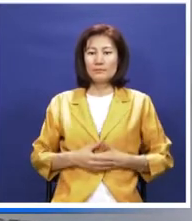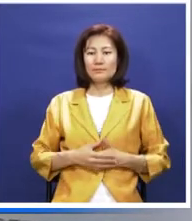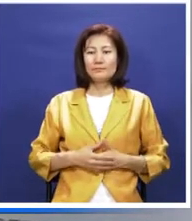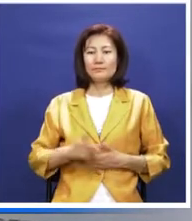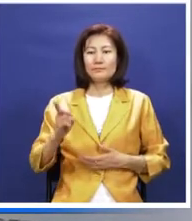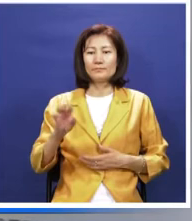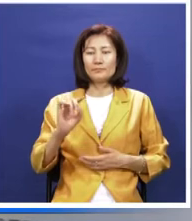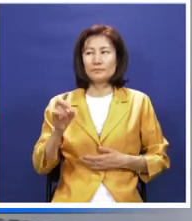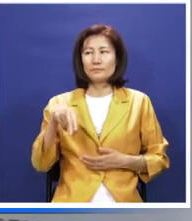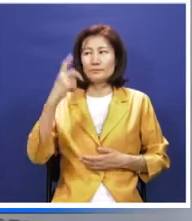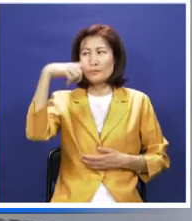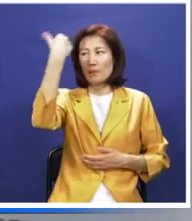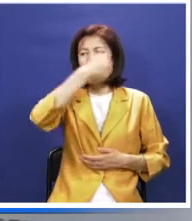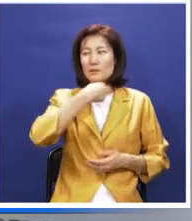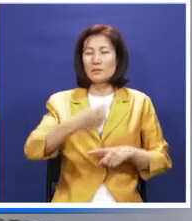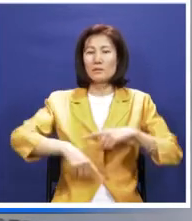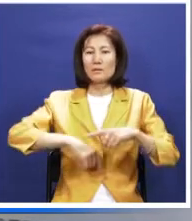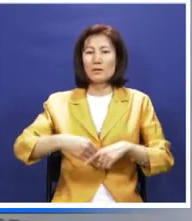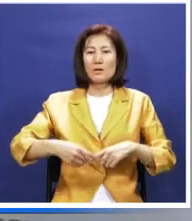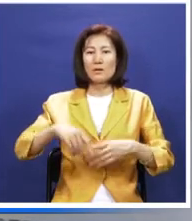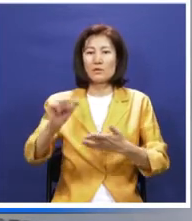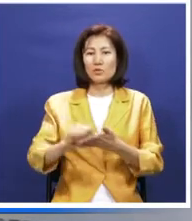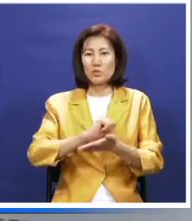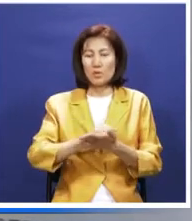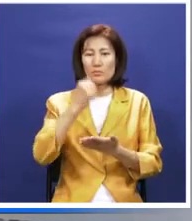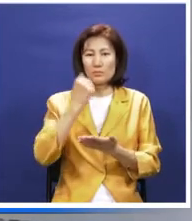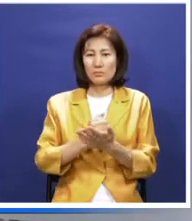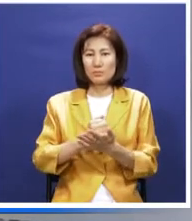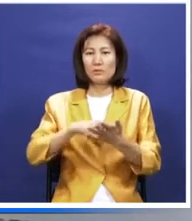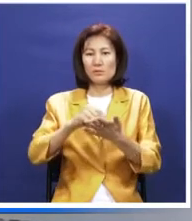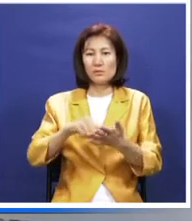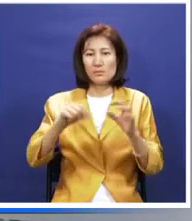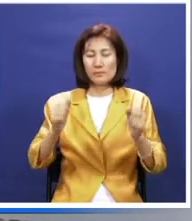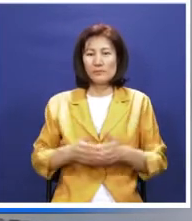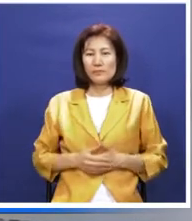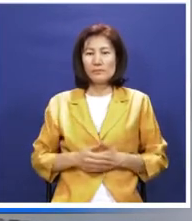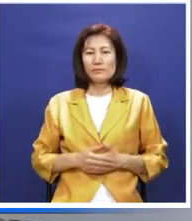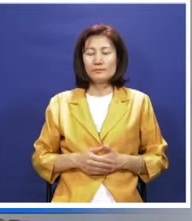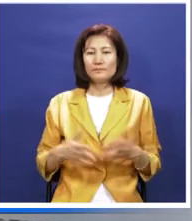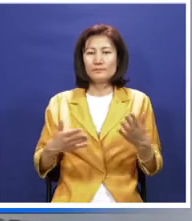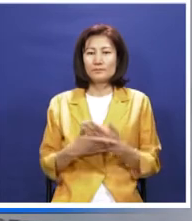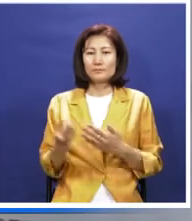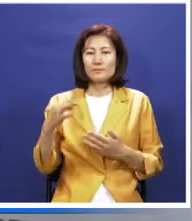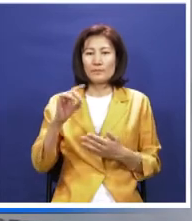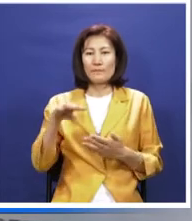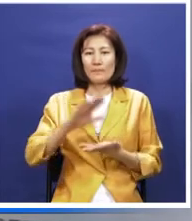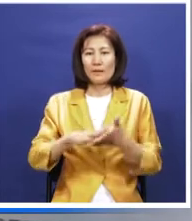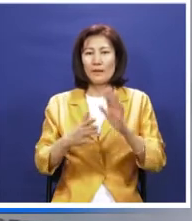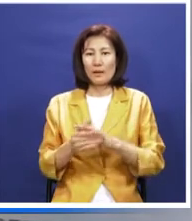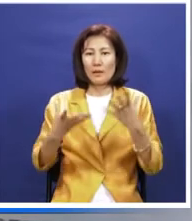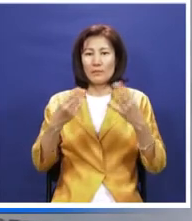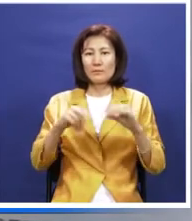Біз осы 2022 жылға договор қол қойылды, оның артынан уже доп соглашение келді.